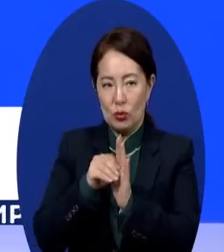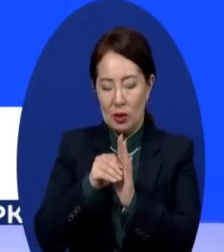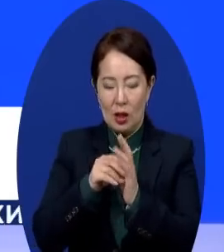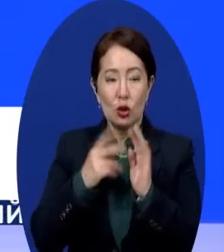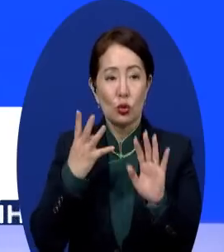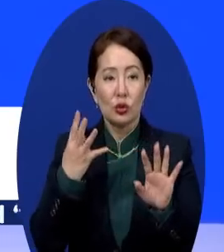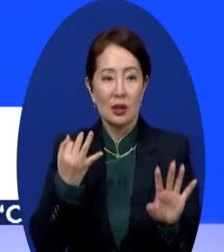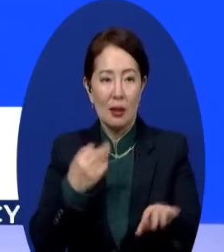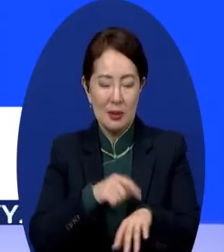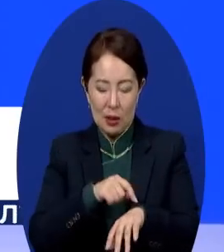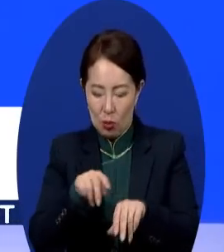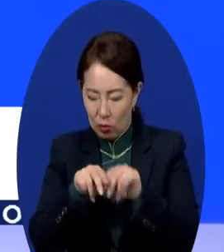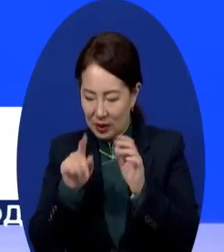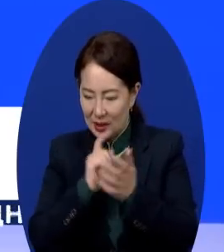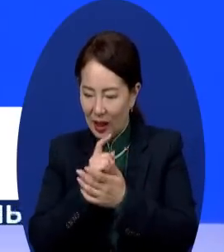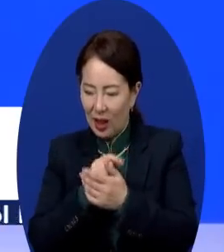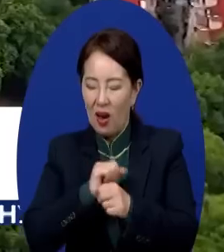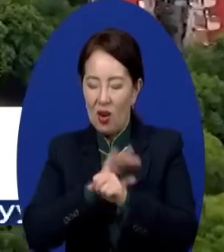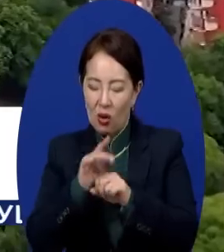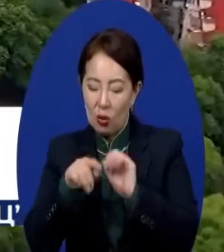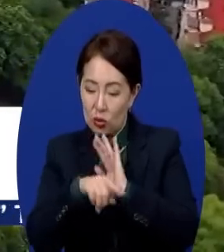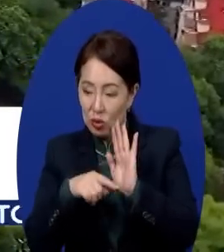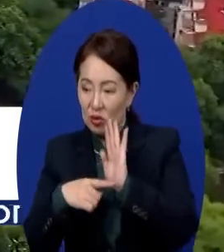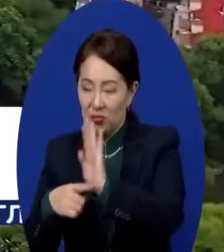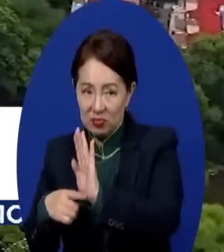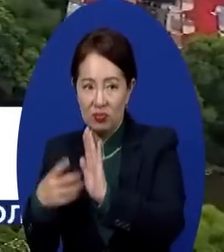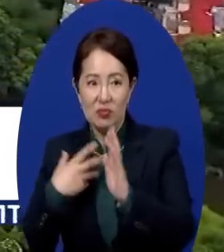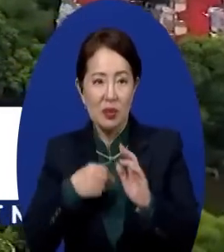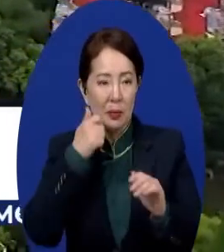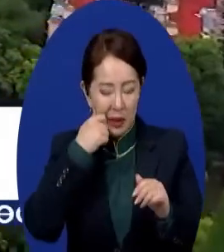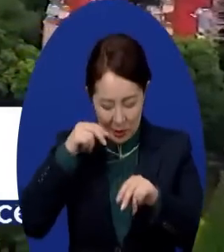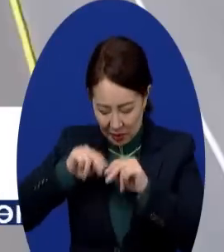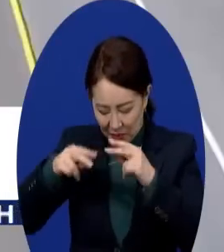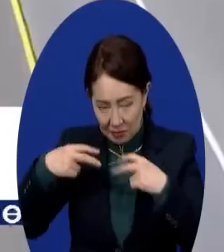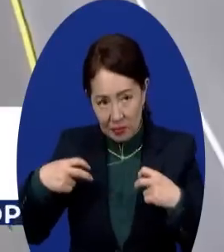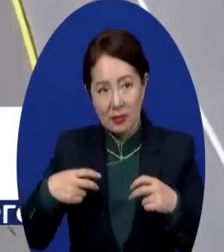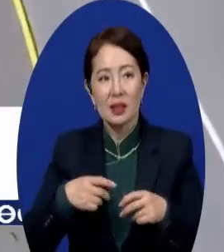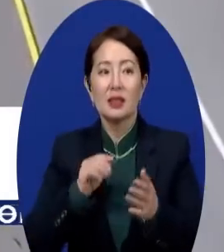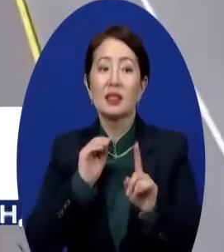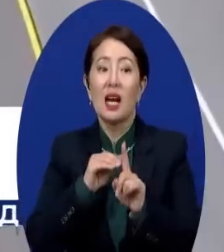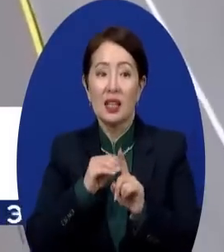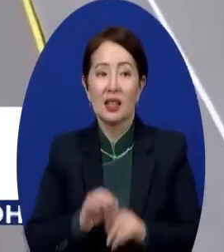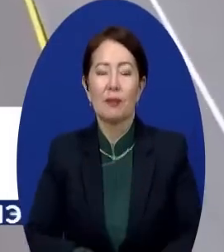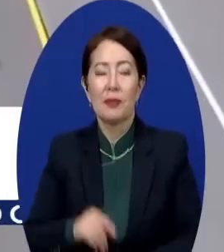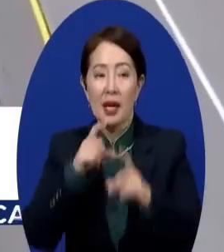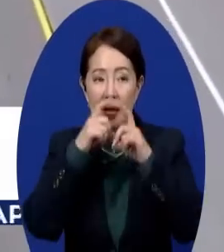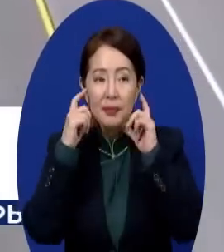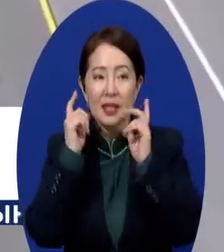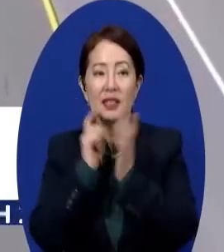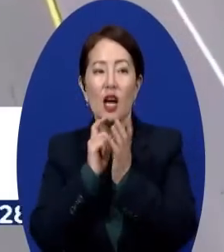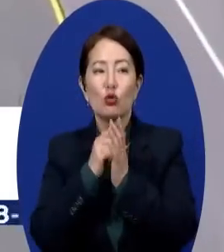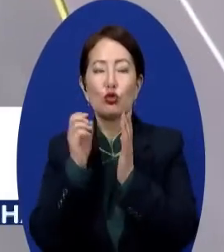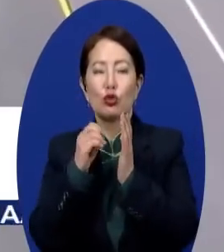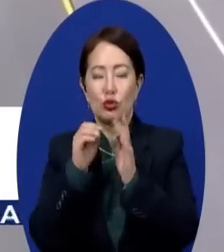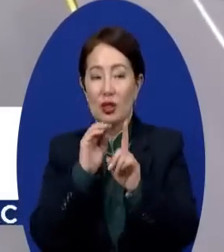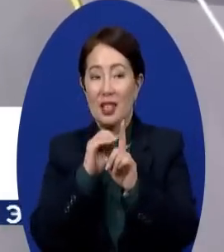48 цагийн дотор өгсөн ковидын шинжилгээний сөрөг хариугаа үзүүлэх, биеийн халууныг хэмжүүлэх зэрэг шаардлага тавьж байна. Амны халт заавал зөөхийг